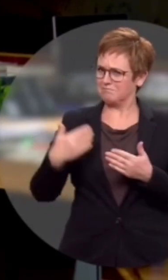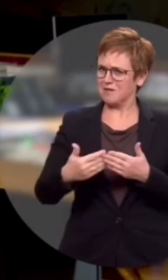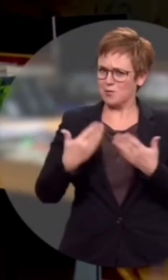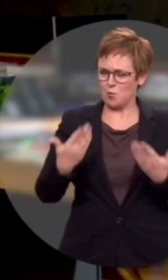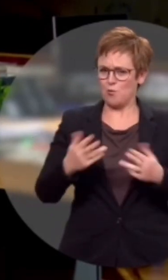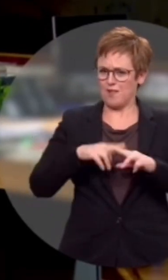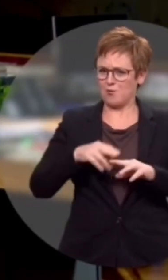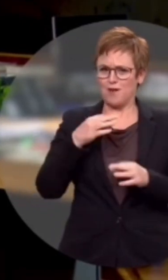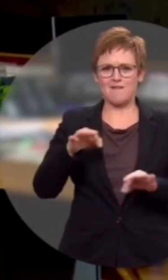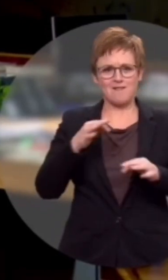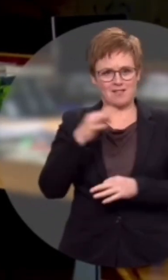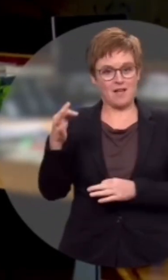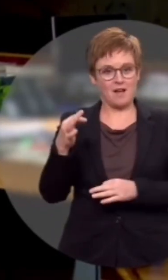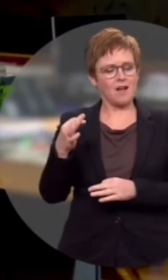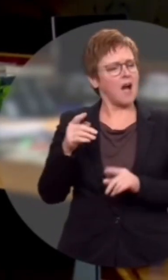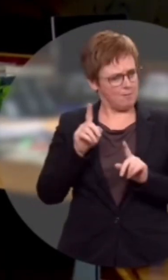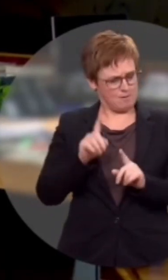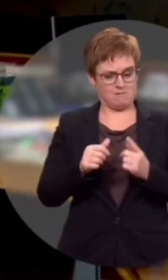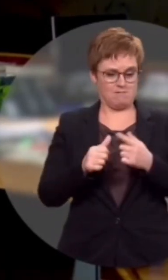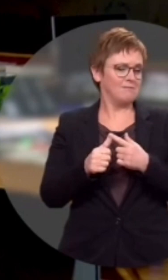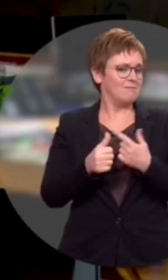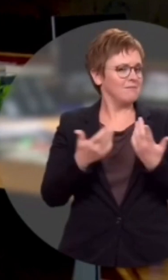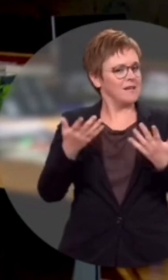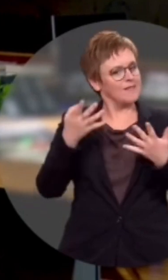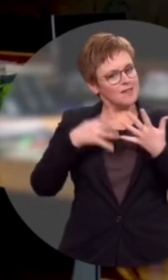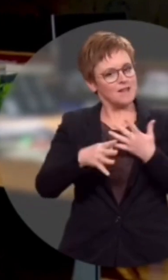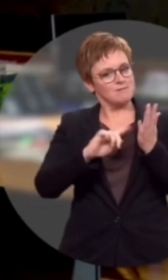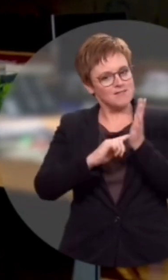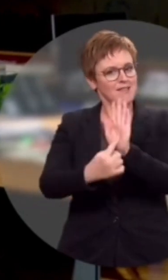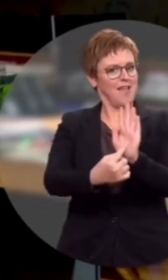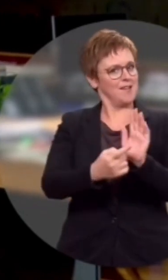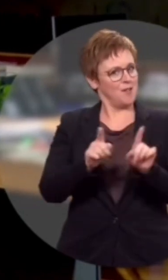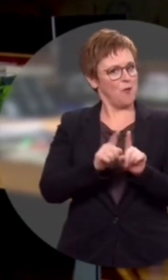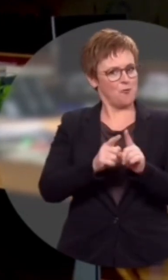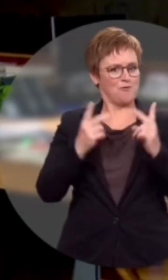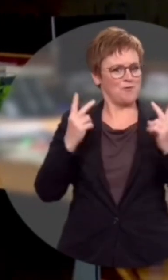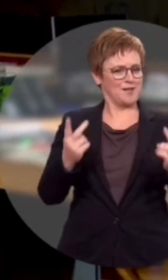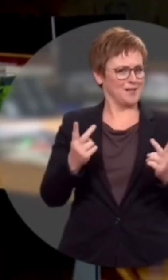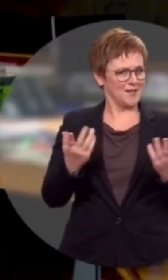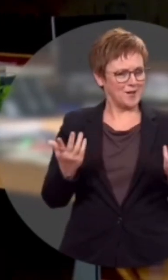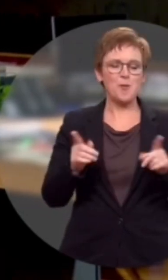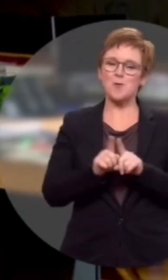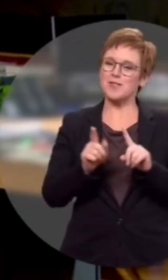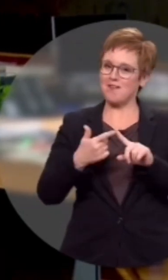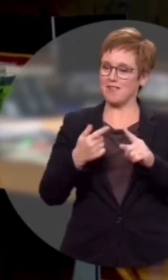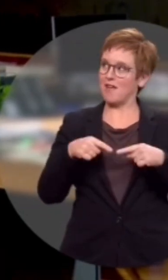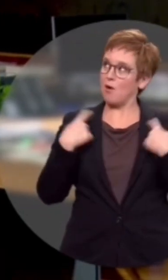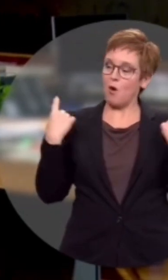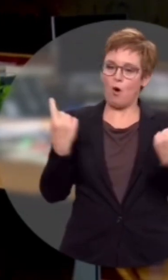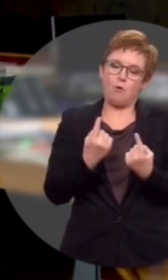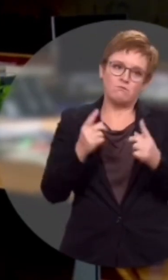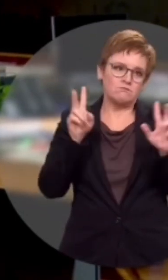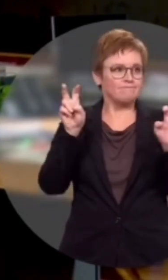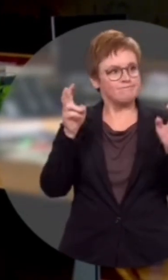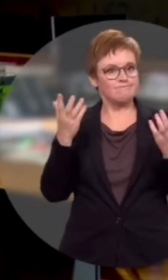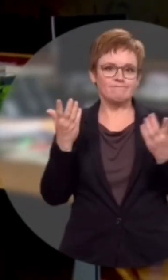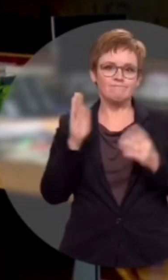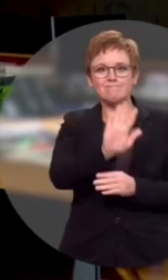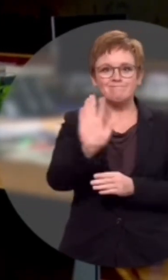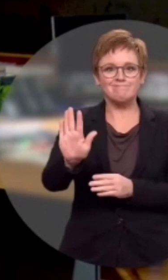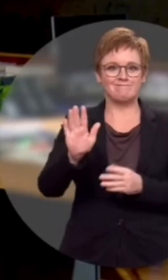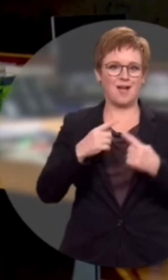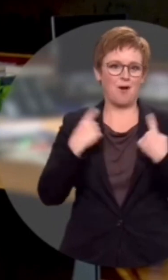Nationalfeiertag. Aber erstens schadet Transparenz nie. Und diese Räumlichkeiten hier sind ja vor allem auch